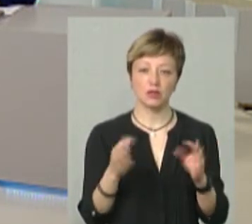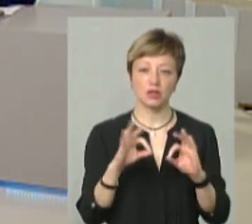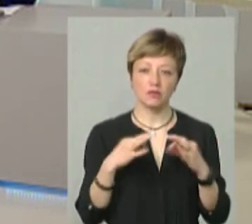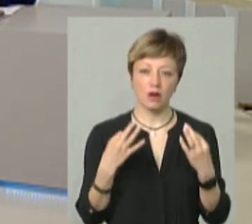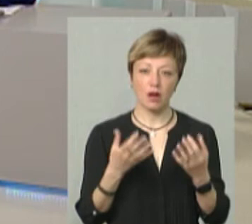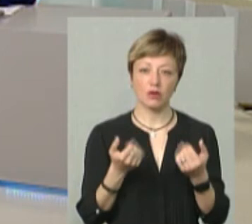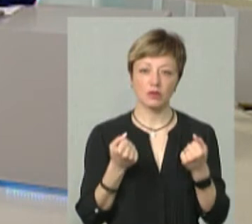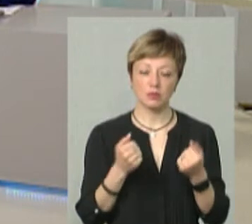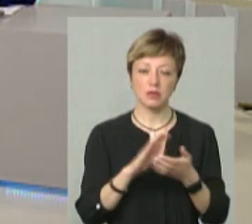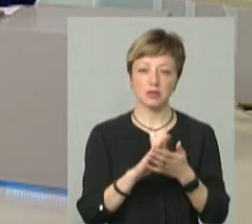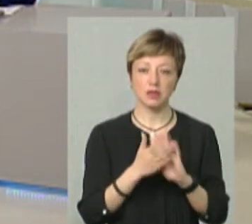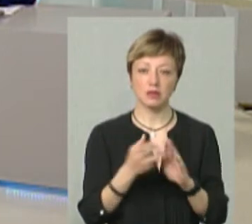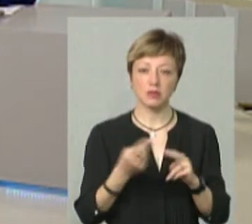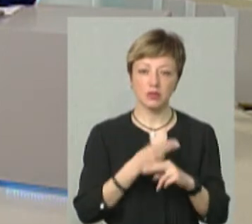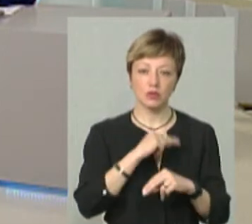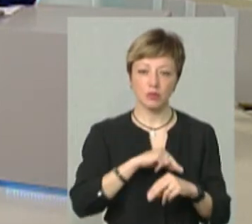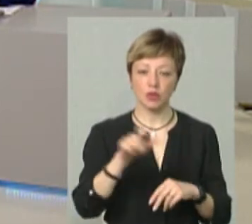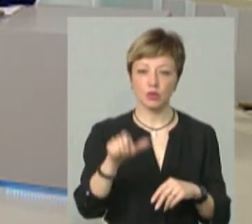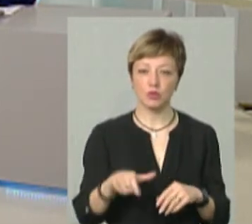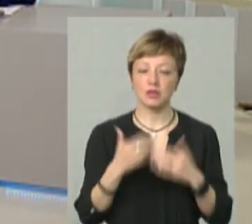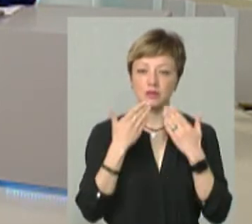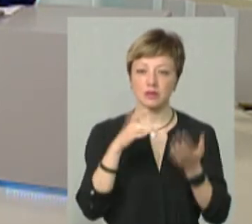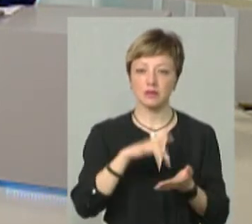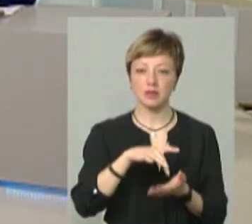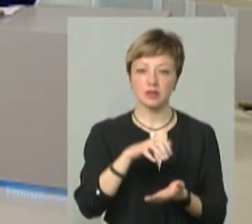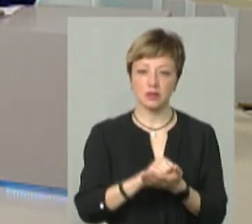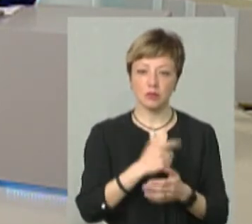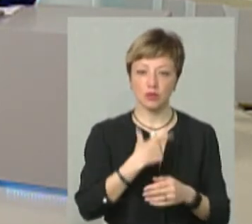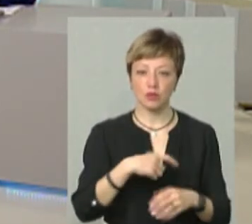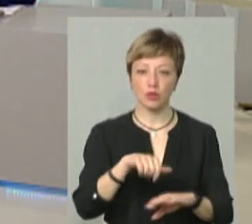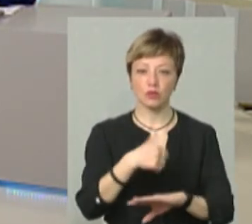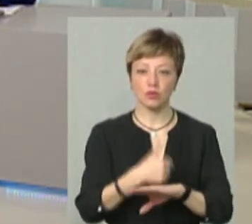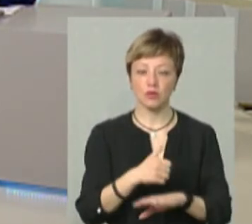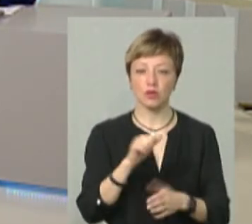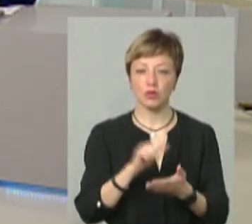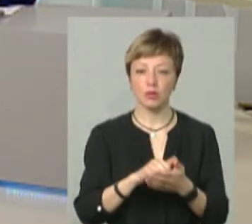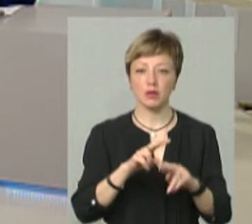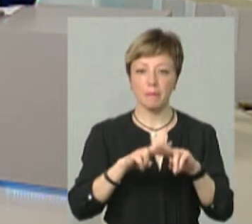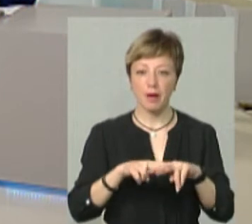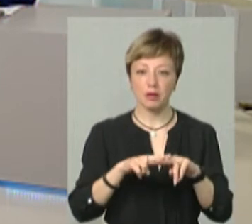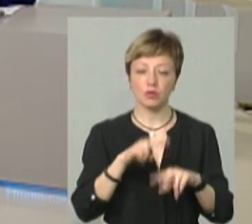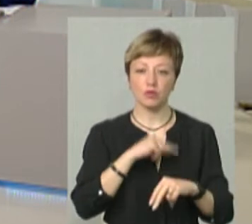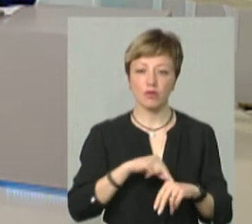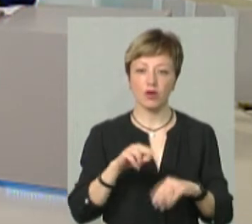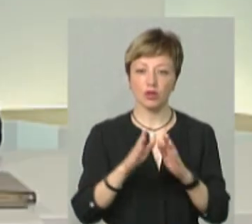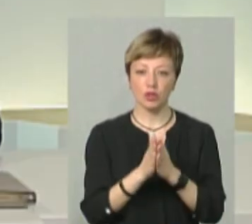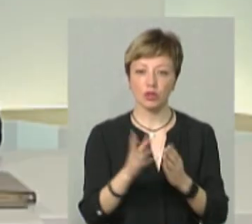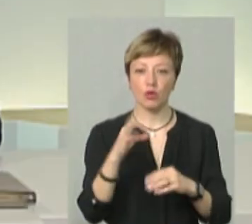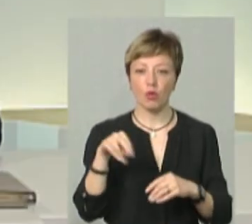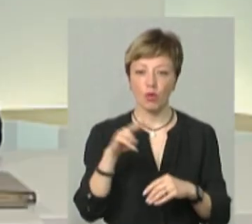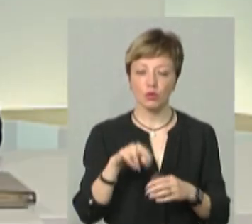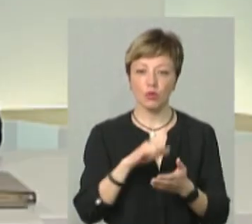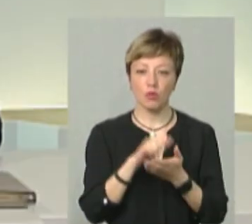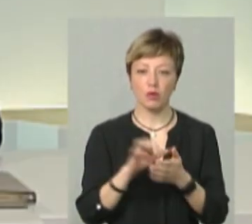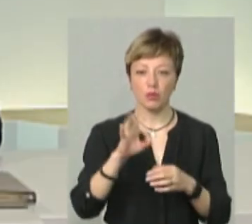дозволяє отримати статус безробітного. Людина звертається в центр зайнятості, маючи при собі основні документи – паспорт, трудова книжка, ідентифікаційний код, документ про